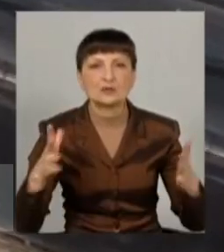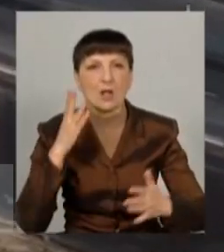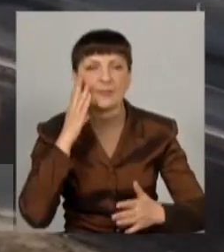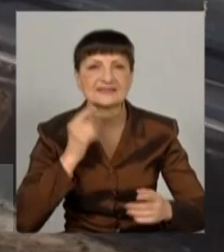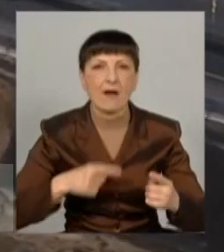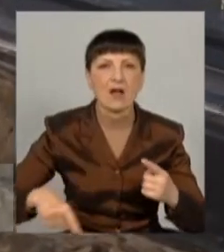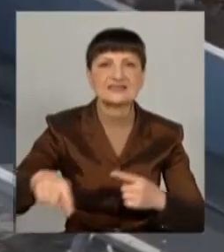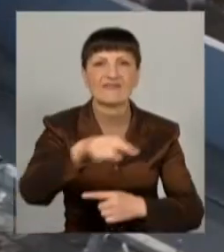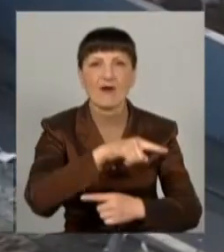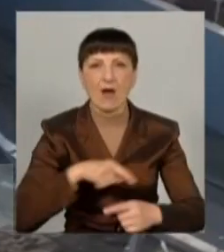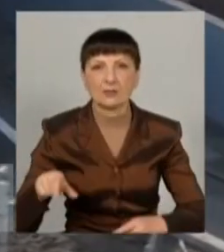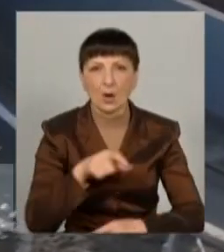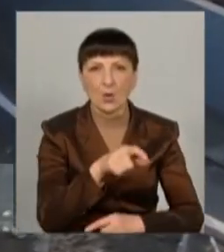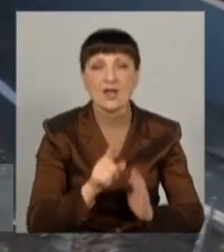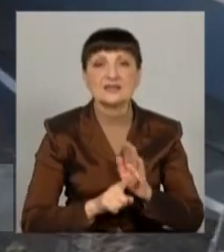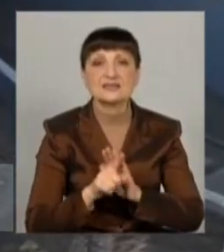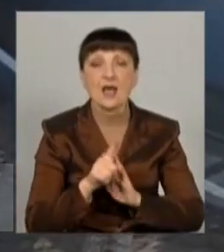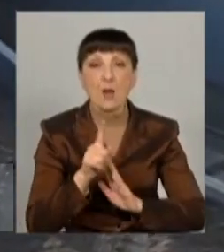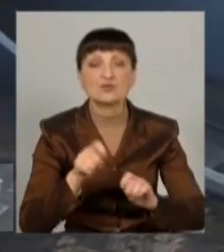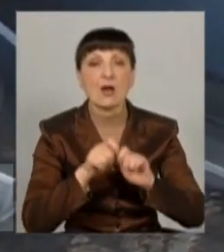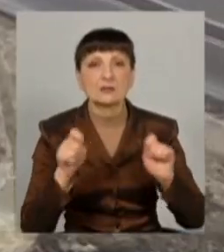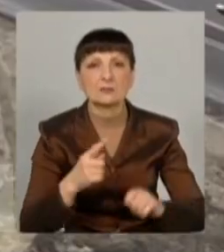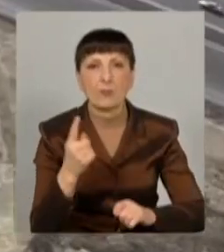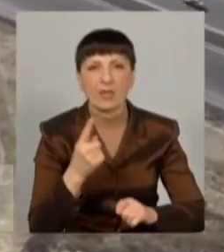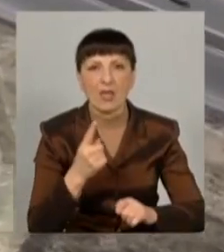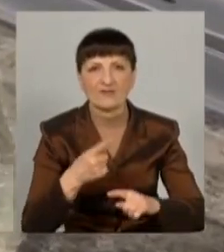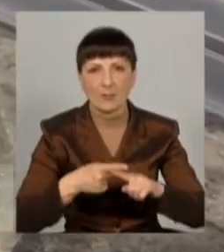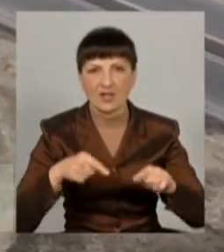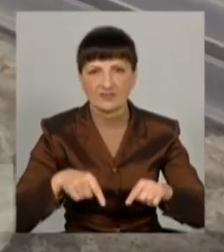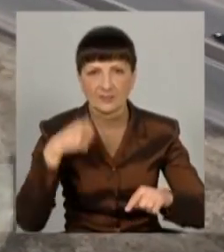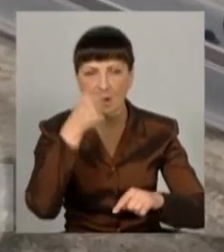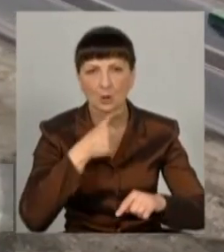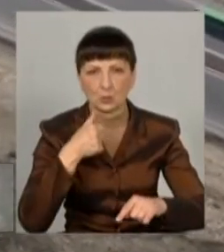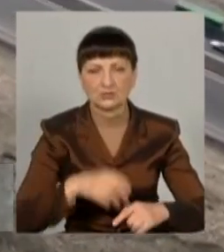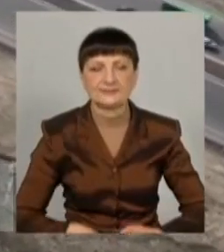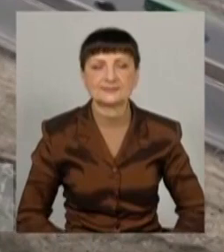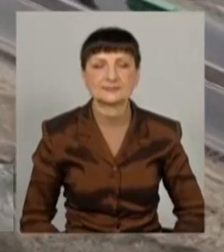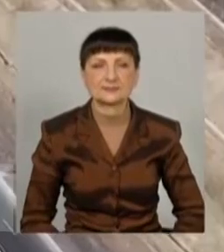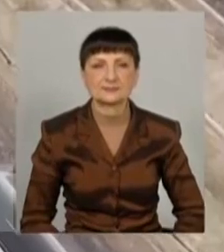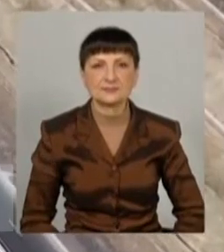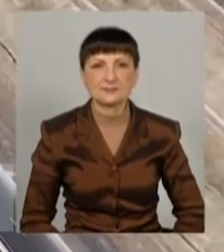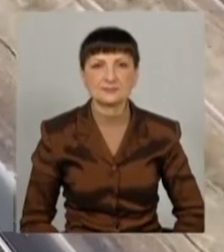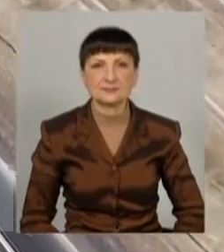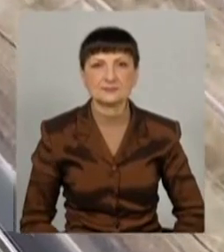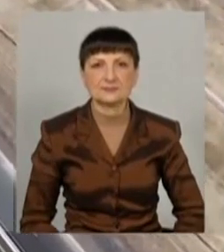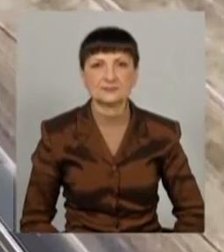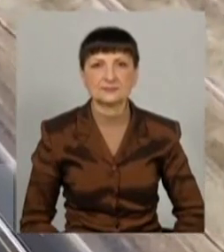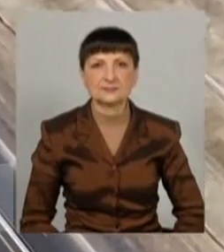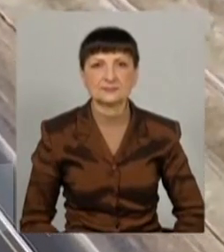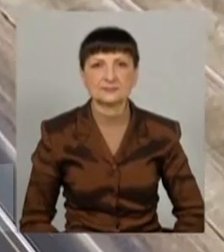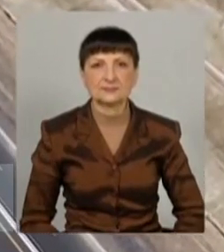Алматинской кольцевой автодороги, то запуск объекта намечен на первую половину этого года. Диас Махамбетов, Сагындык Нарыков, телеканал «Алматы».